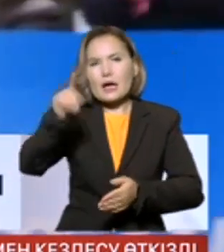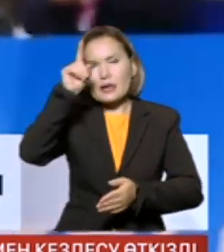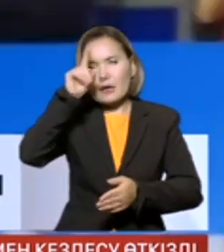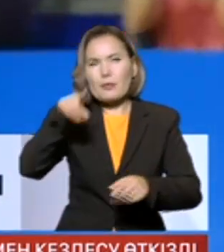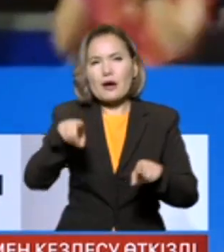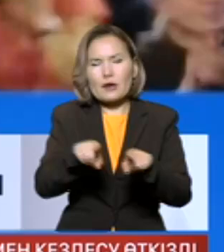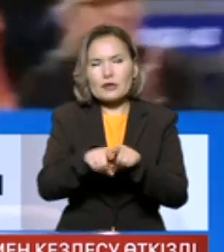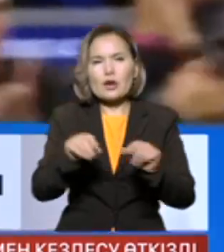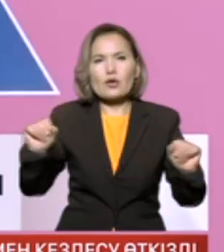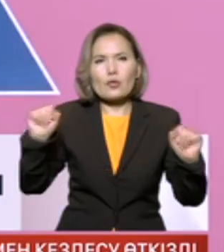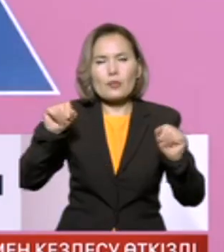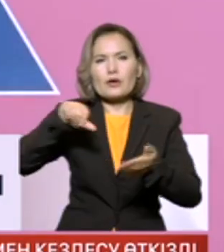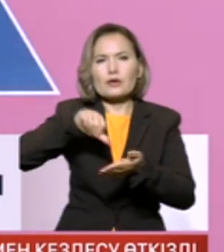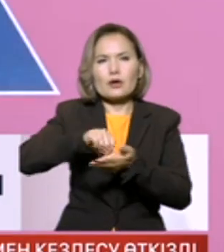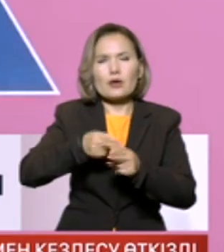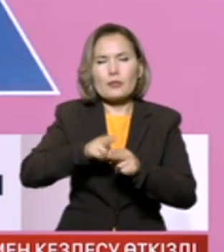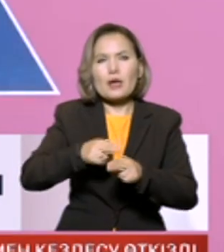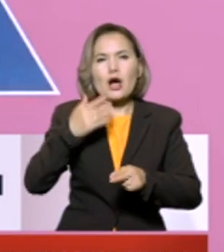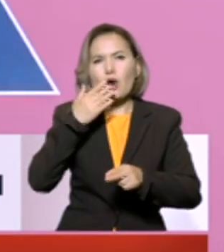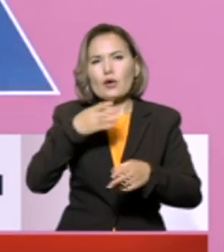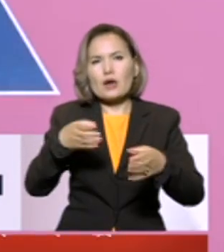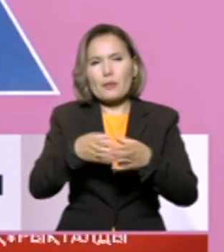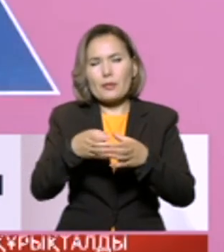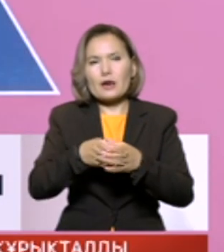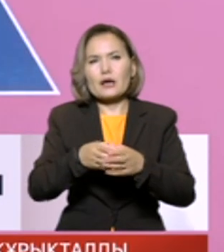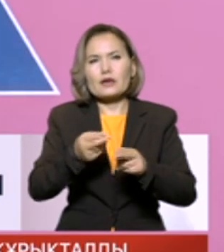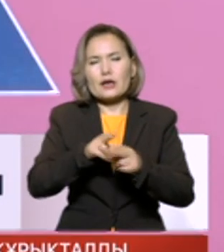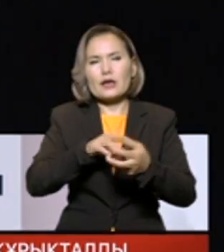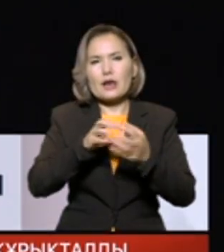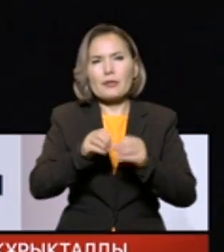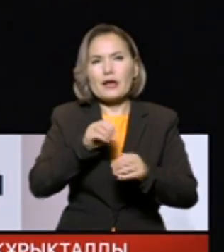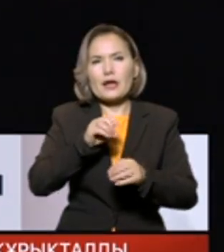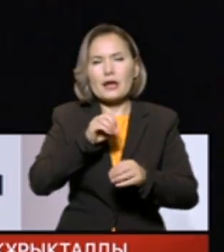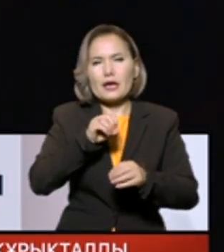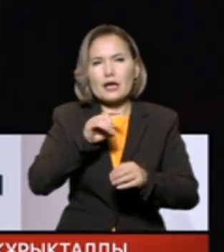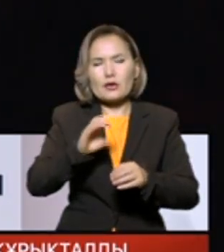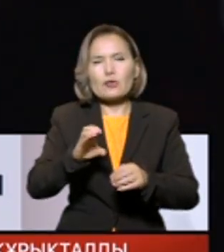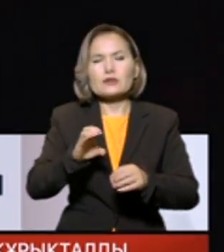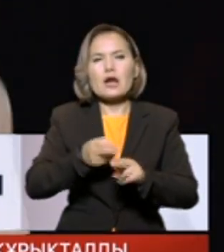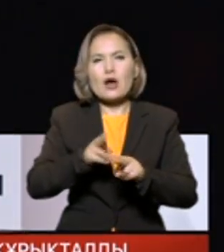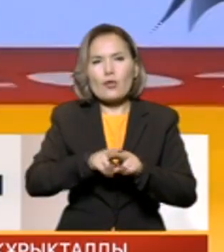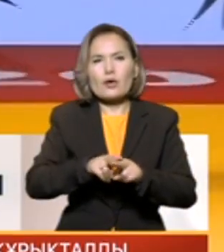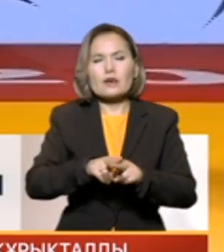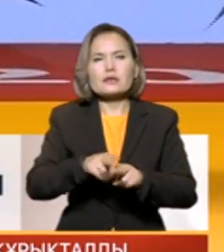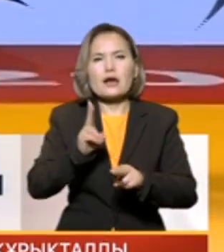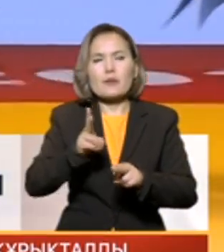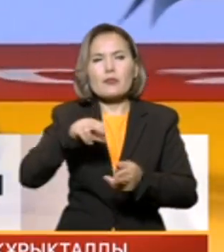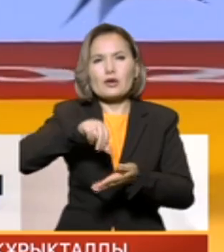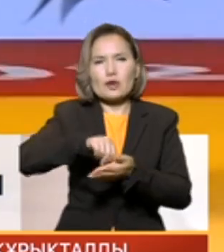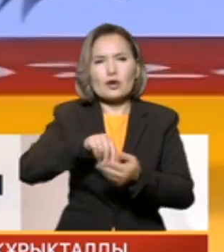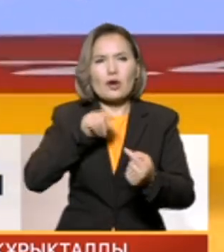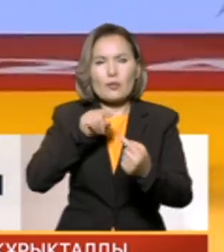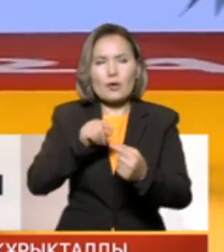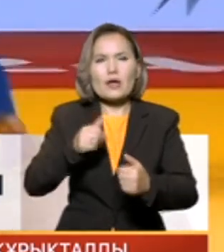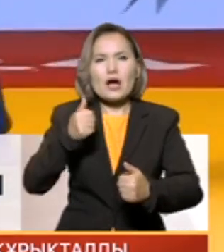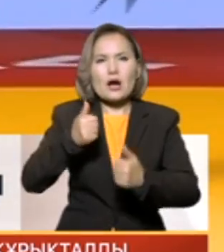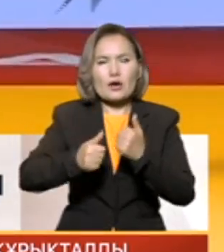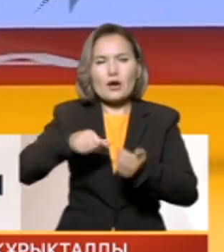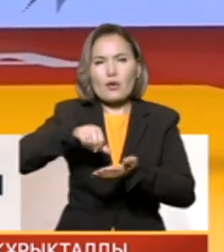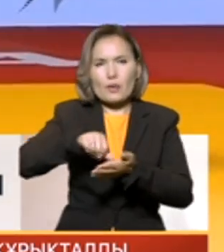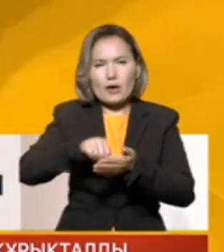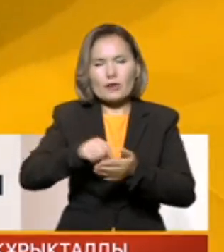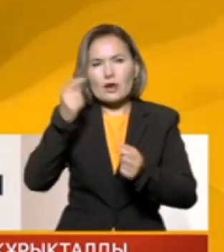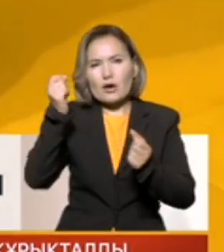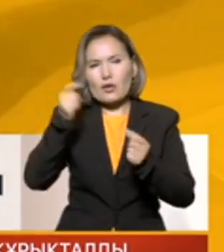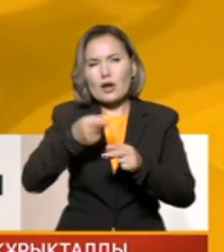Зверевпен бақталасады. Сондай-ақ ұлттық құраманың жұлдызы Елдос Сметовтің де кіммен күресетіні белгілі болды. Рио олимпиадасының күміс